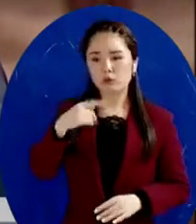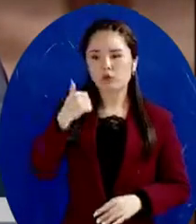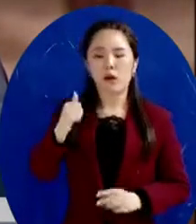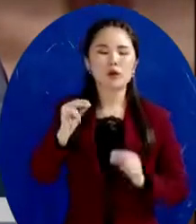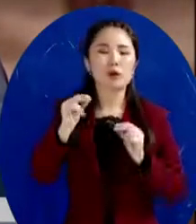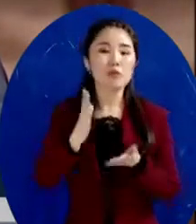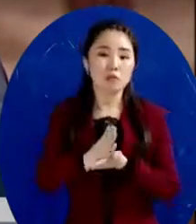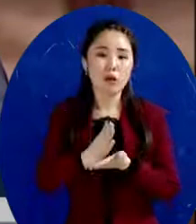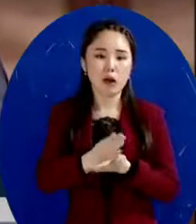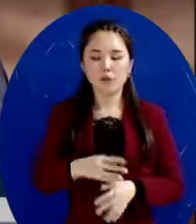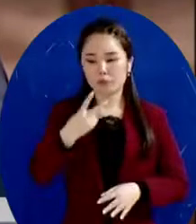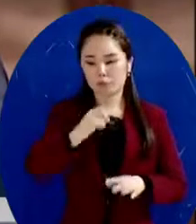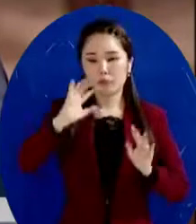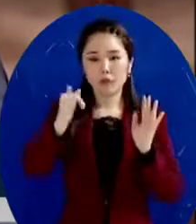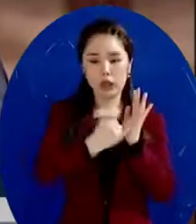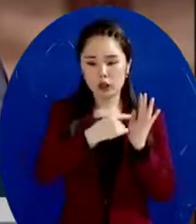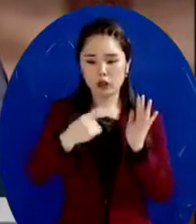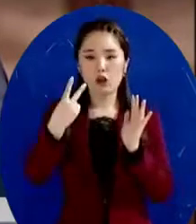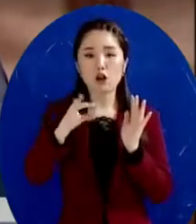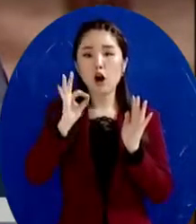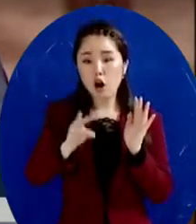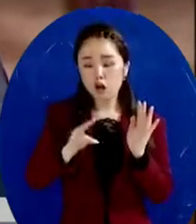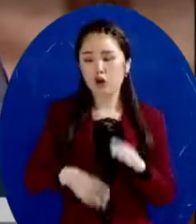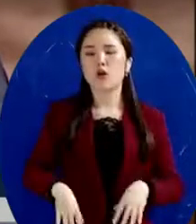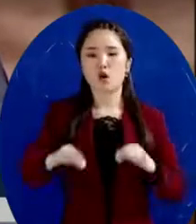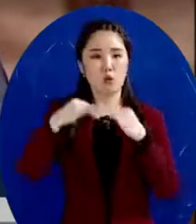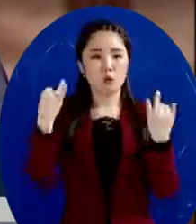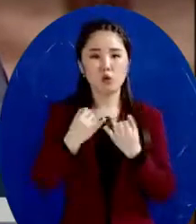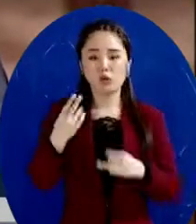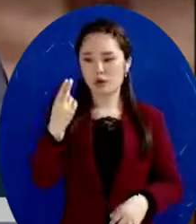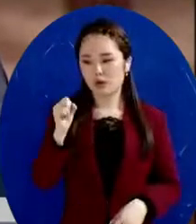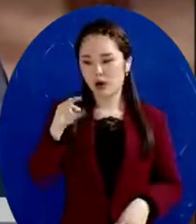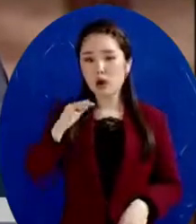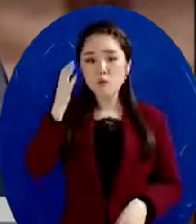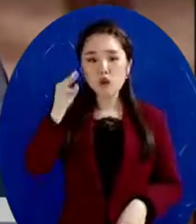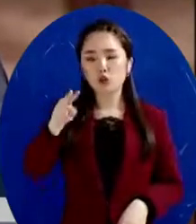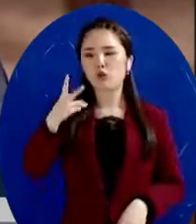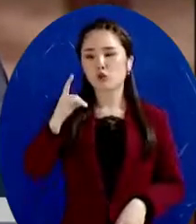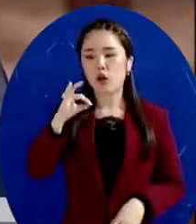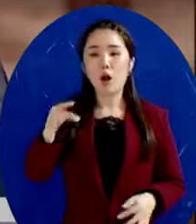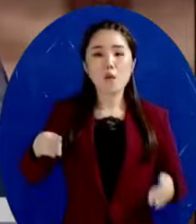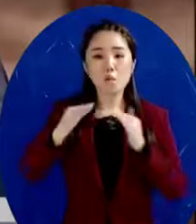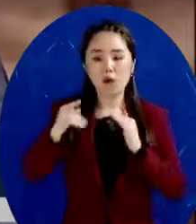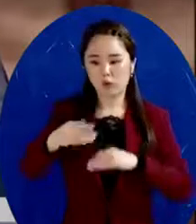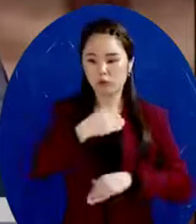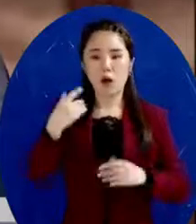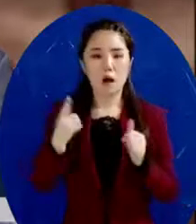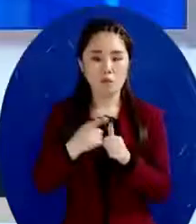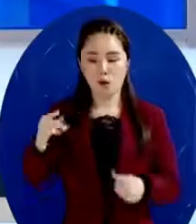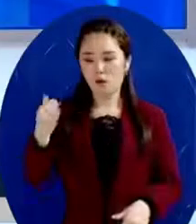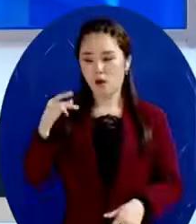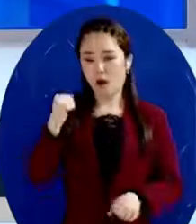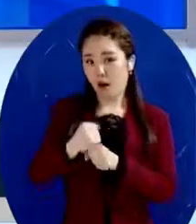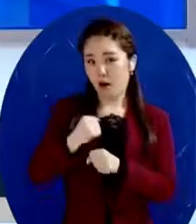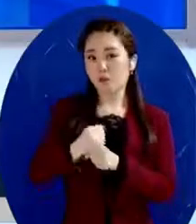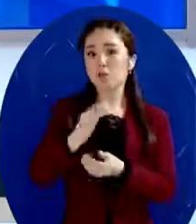чамлахааргүй үзүүлэлт юм а. 2016-аас 2020 оны парламентод анх удаа цахим бодлогын төр хорог байгуулсан тус хорооны дараагаар учрал гишүүн